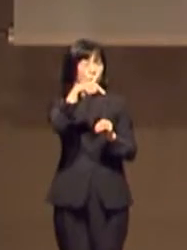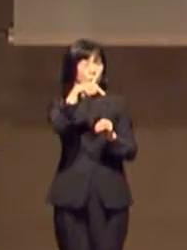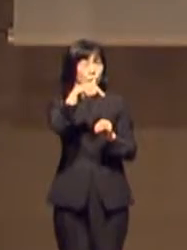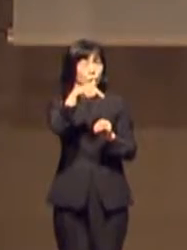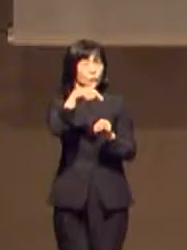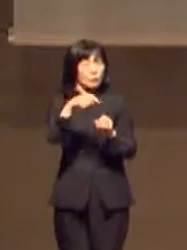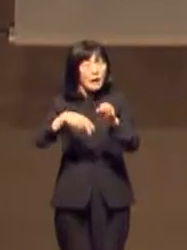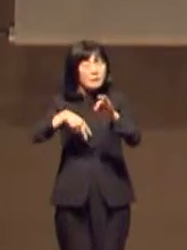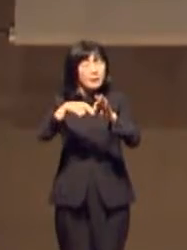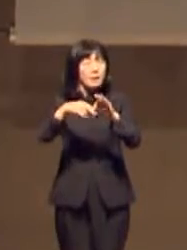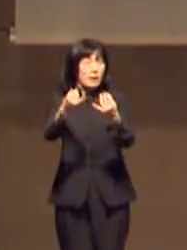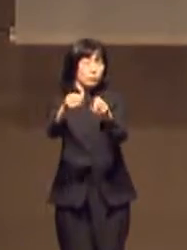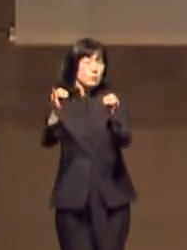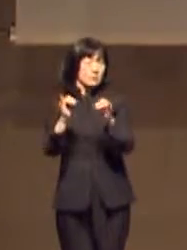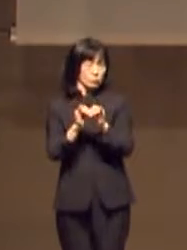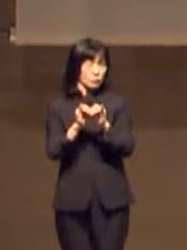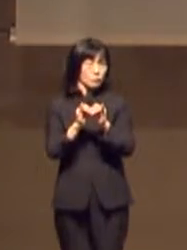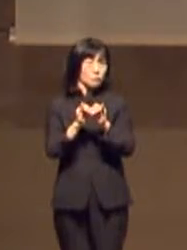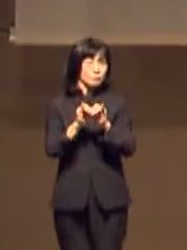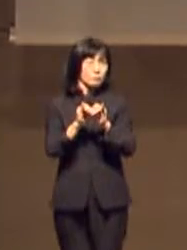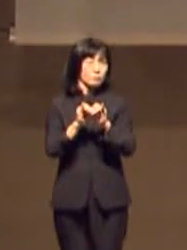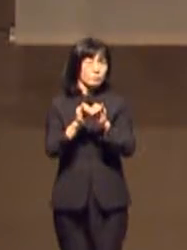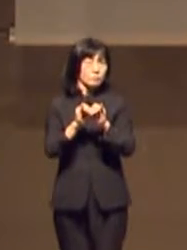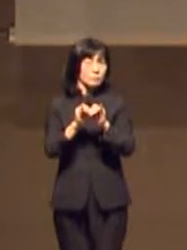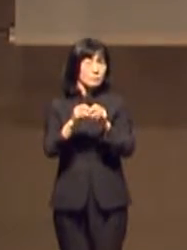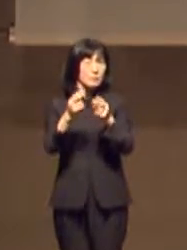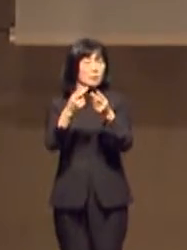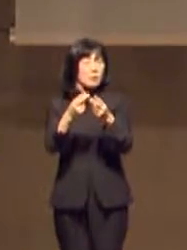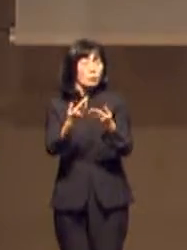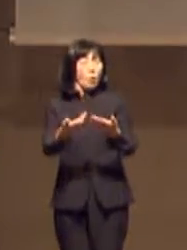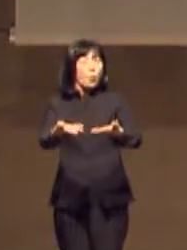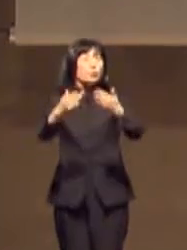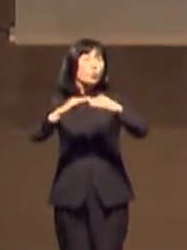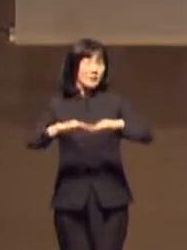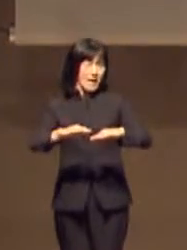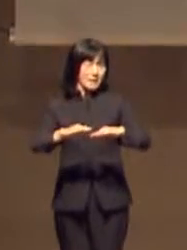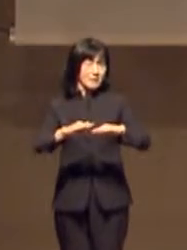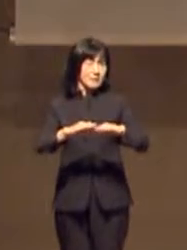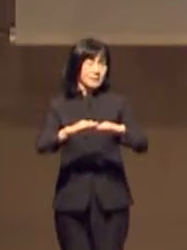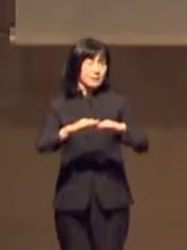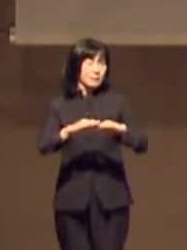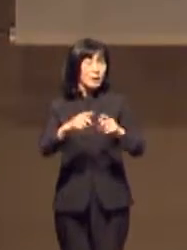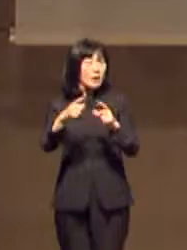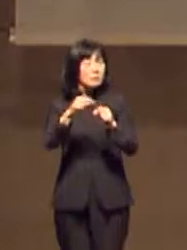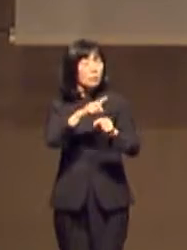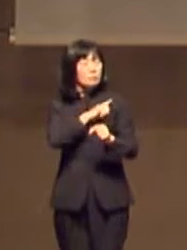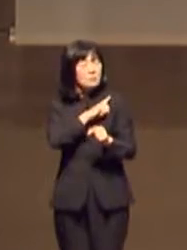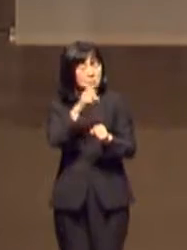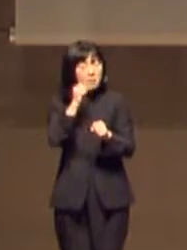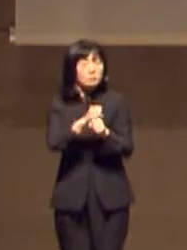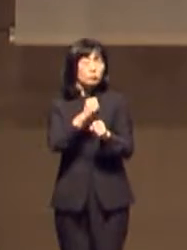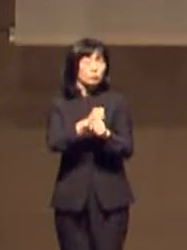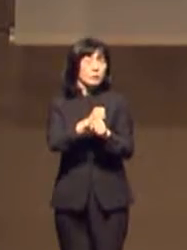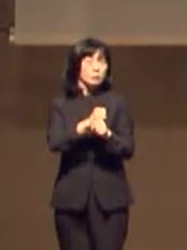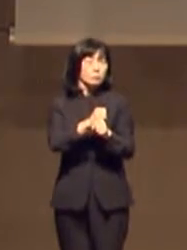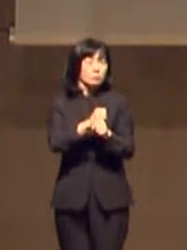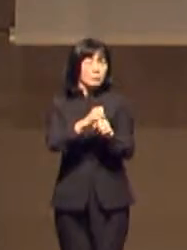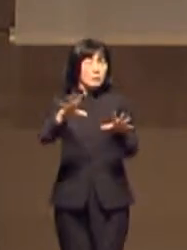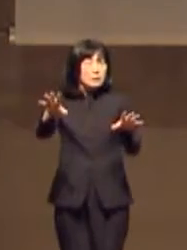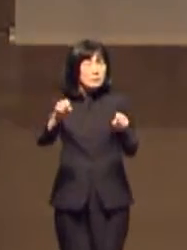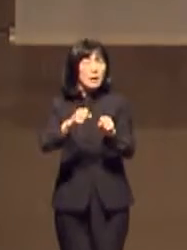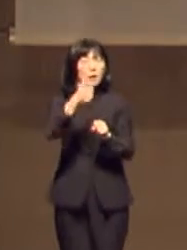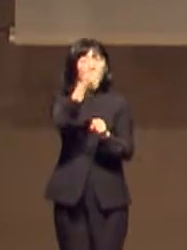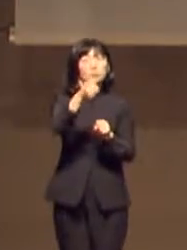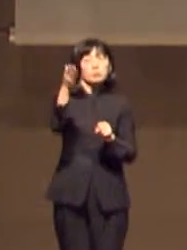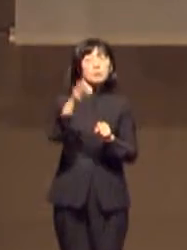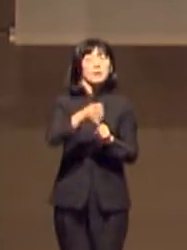レッチェ広島、広島のソウルフードでございますお好み焼き、日本一の生産量、全国のシェア 60%